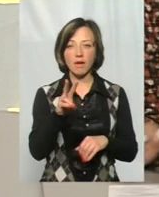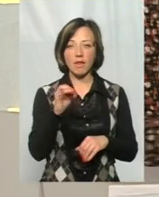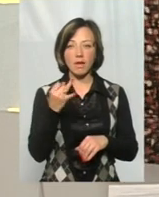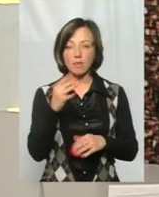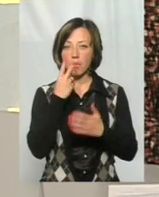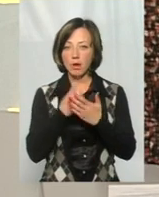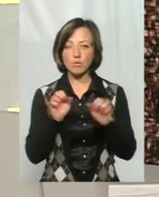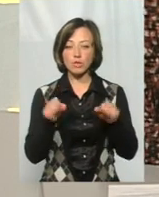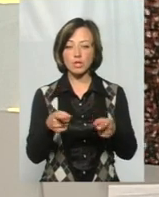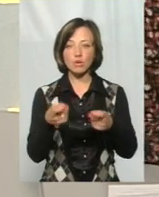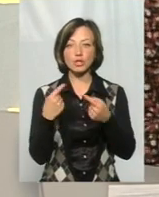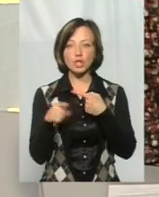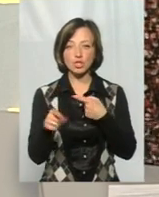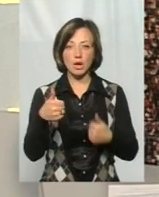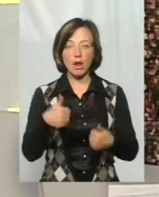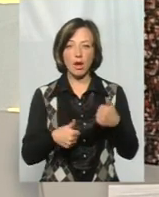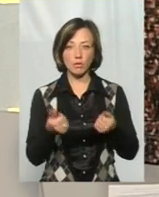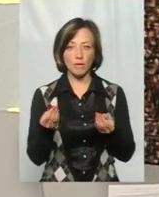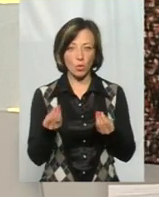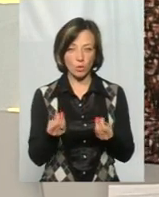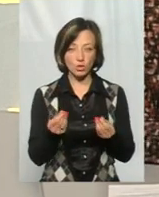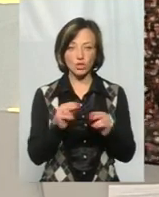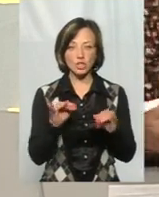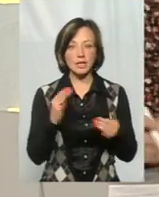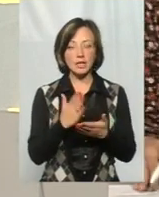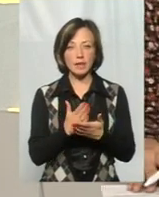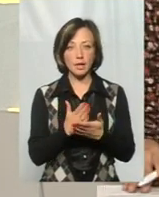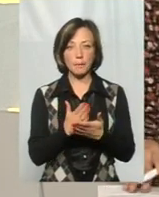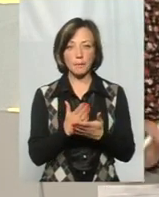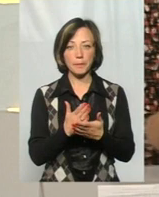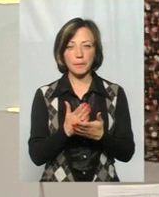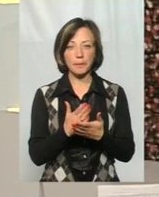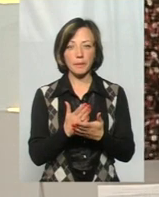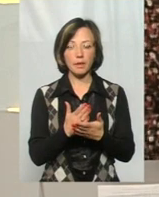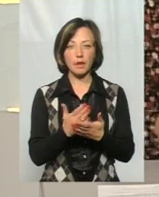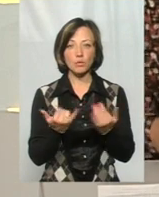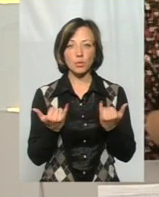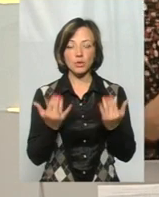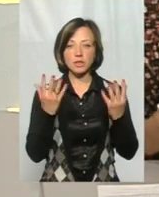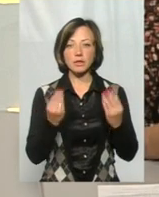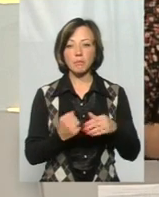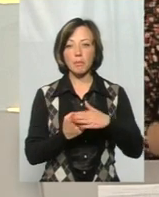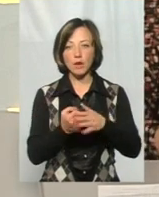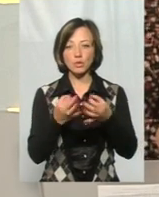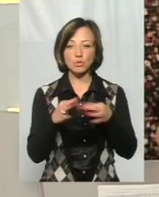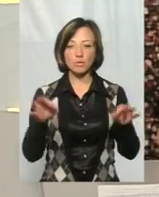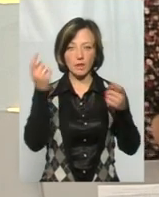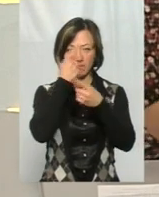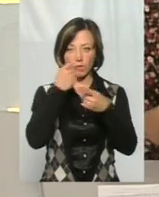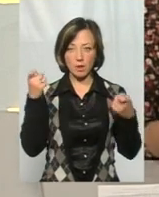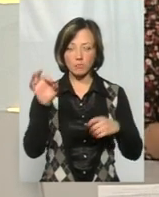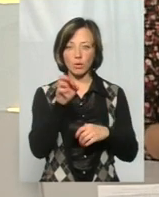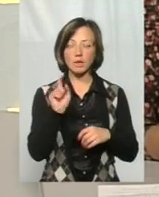що можна залучати й інші там грантові гроші. Чи є на сьогодні якась база, чи взагалі доступна інформація про